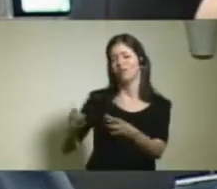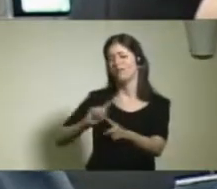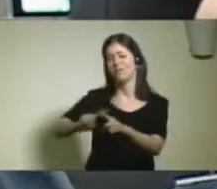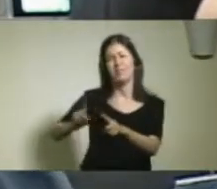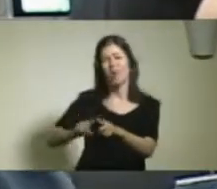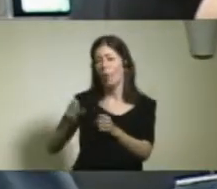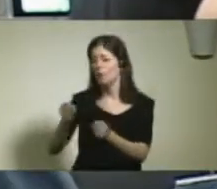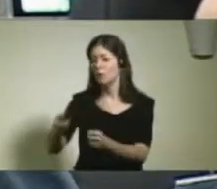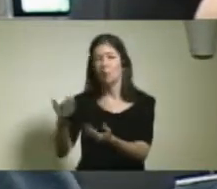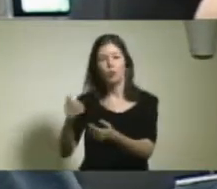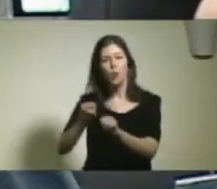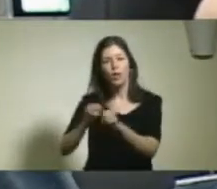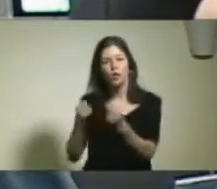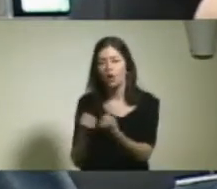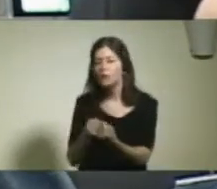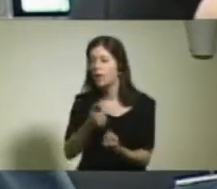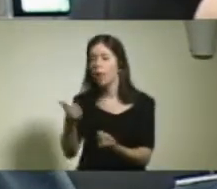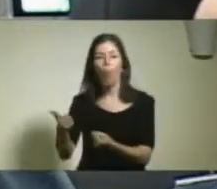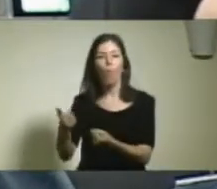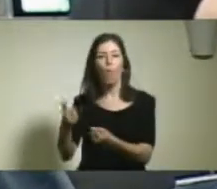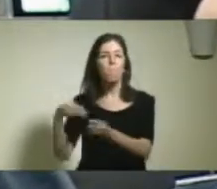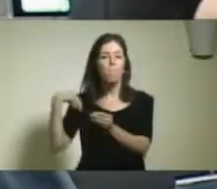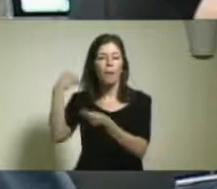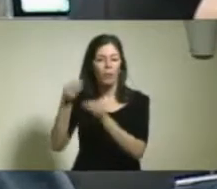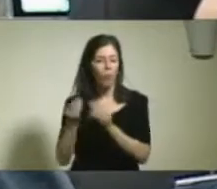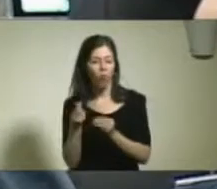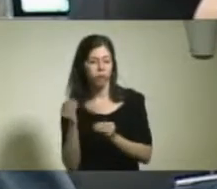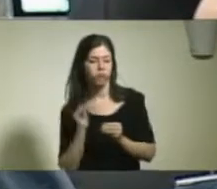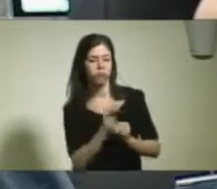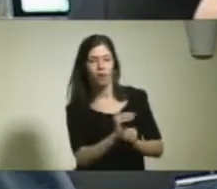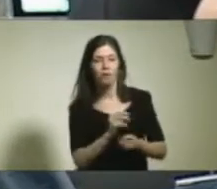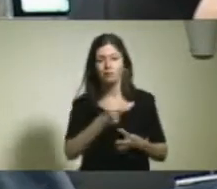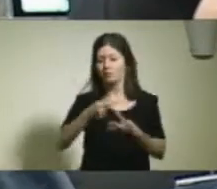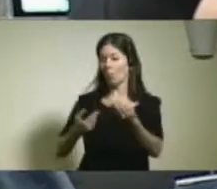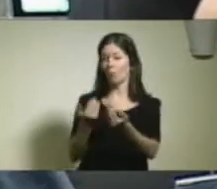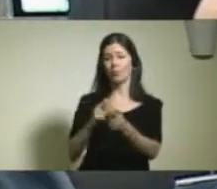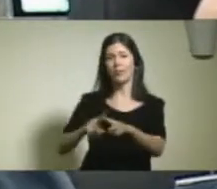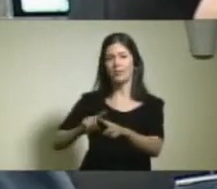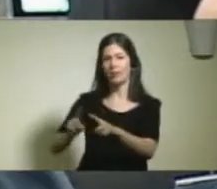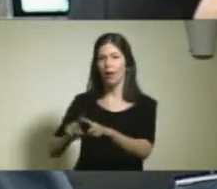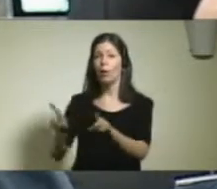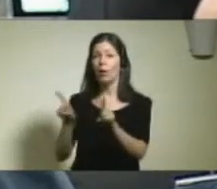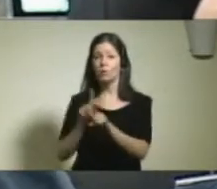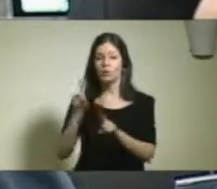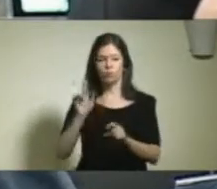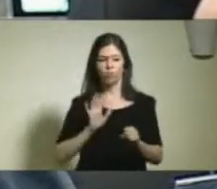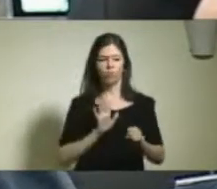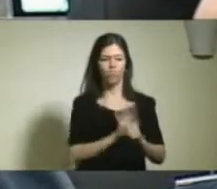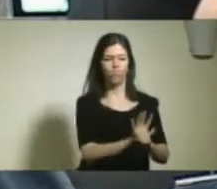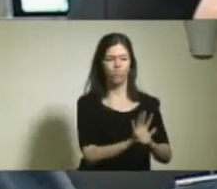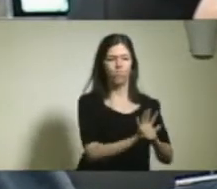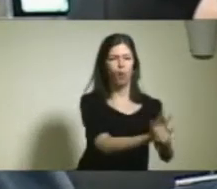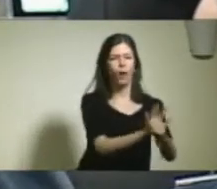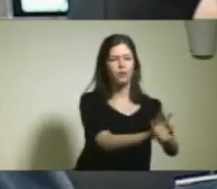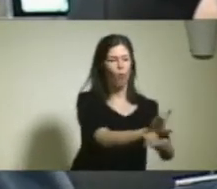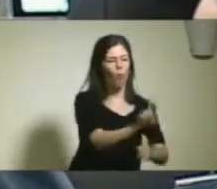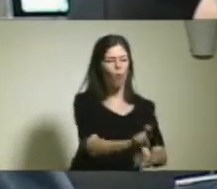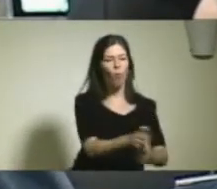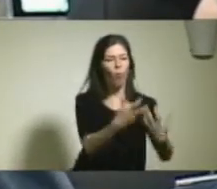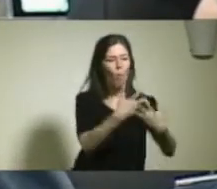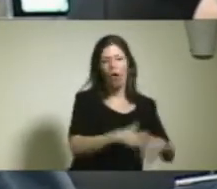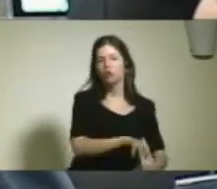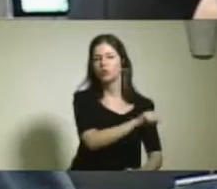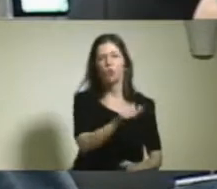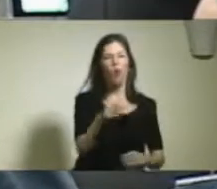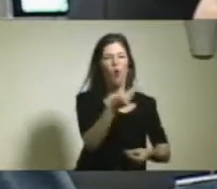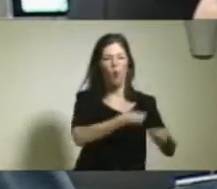besoin social, un besoin de place du patrimoine, etc., et la pression qui va orienter plutôt vers des opérations purement